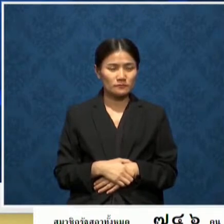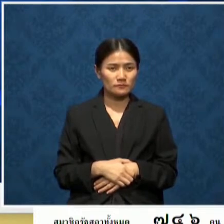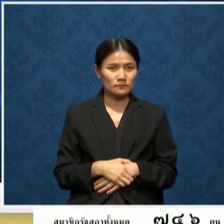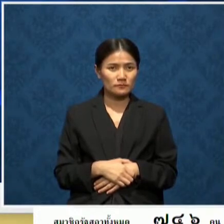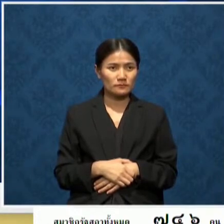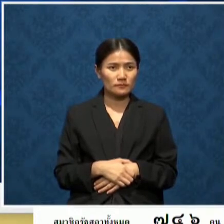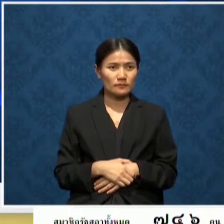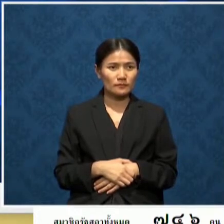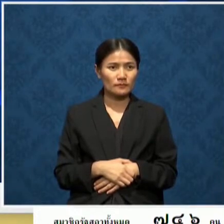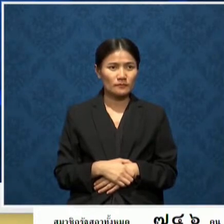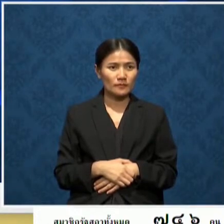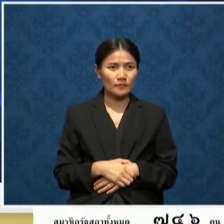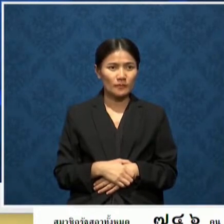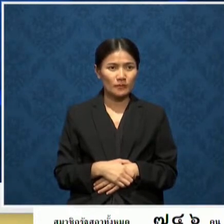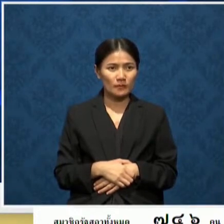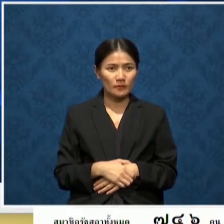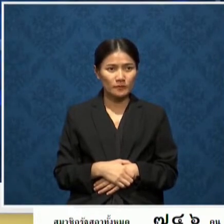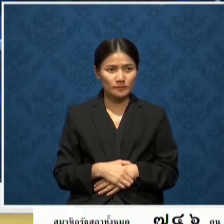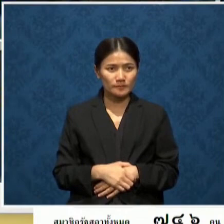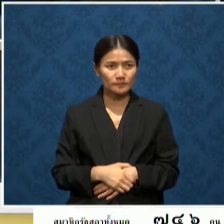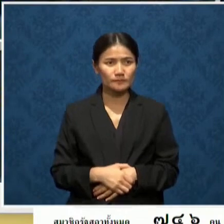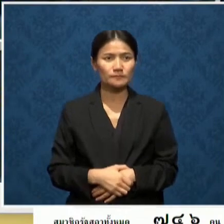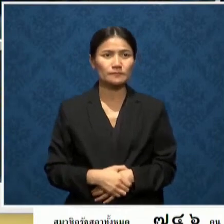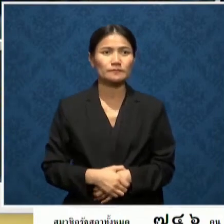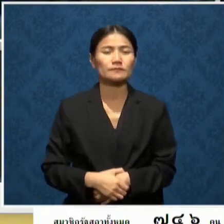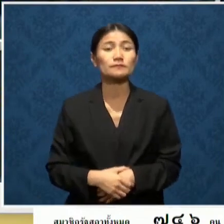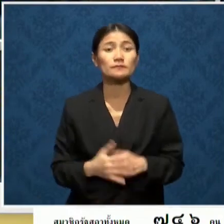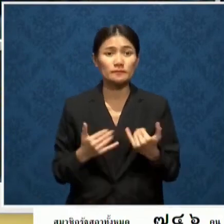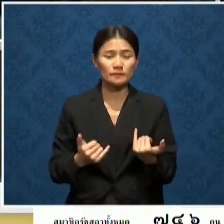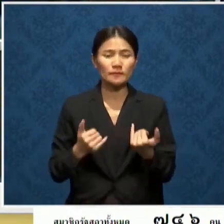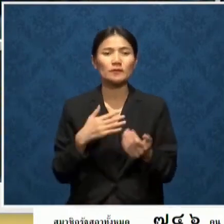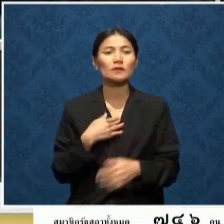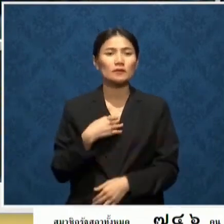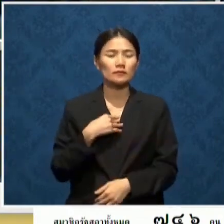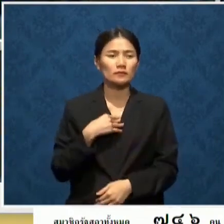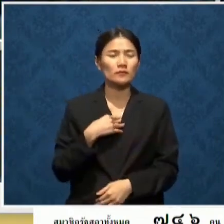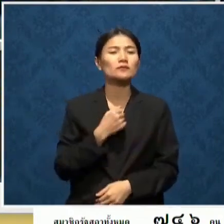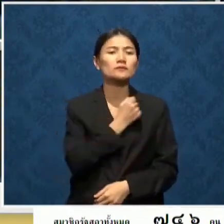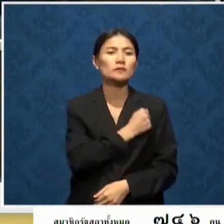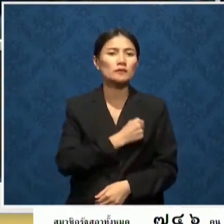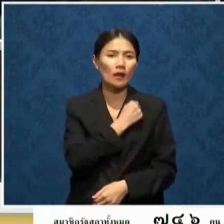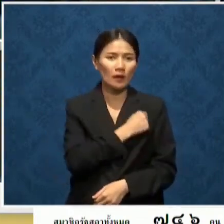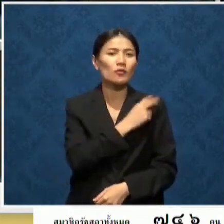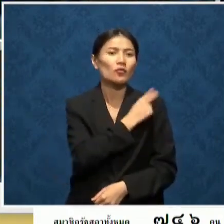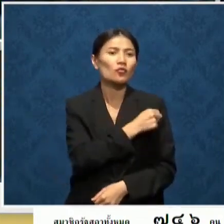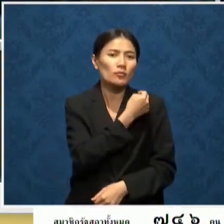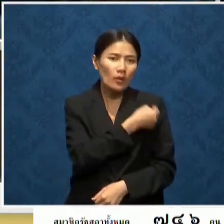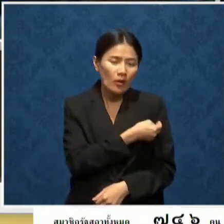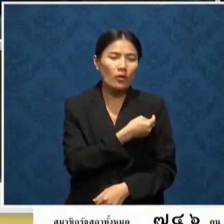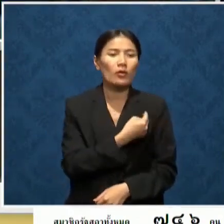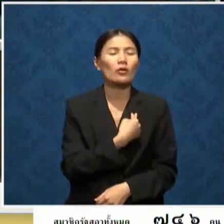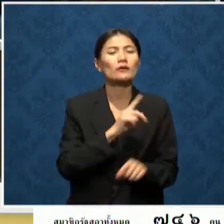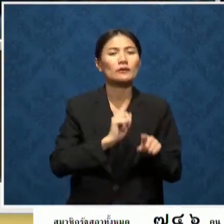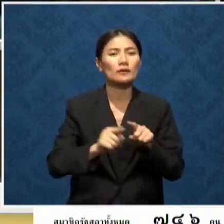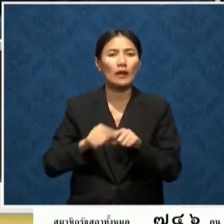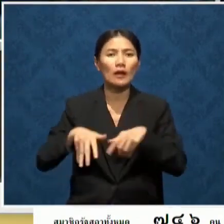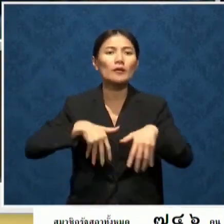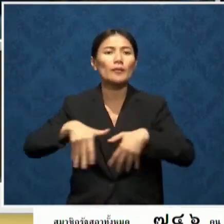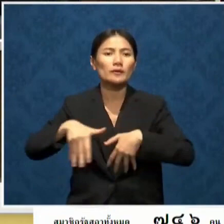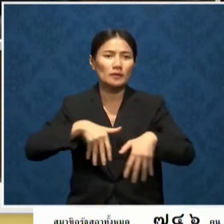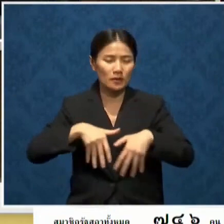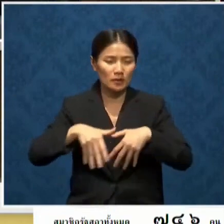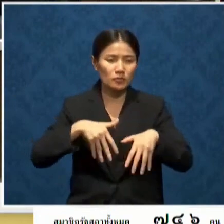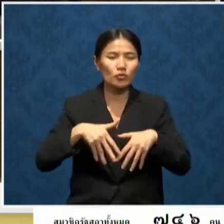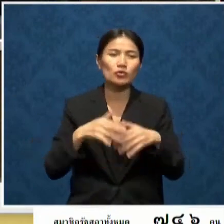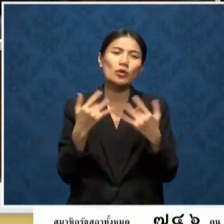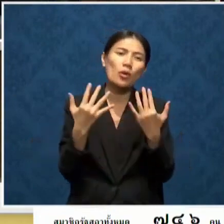สน. máximoับก็ต้องขอแดงควเสีใจกบคลาก transposeกการแพทย์แล้วกพน้ประชาชน ที่รอการรคษา